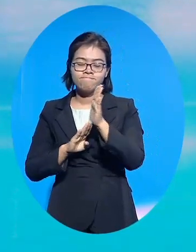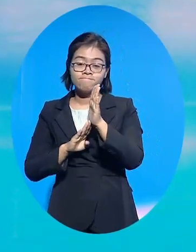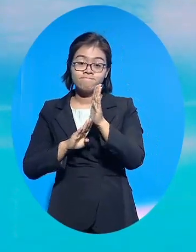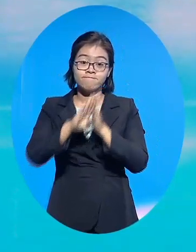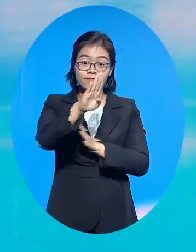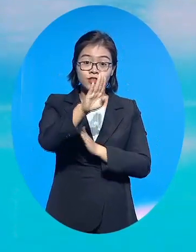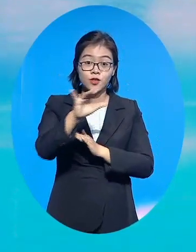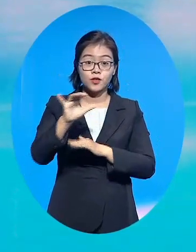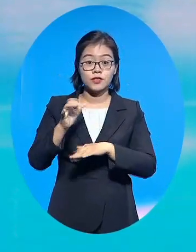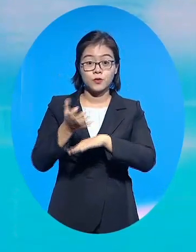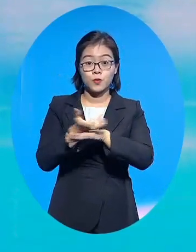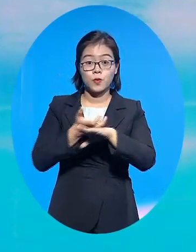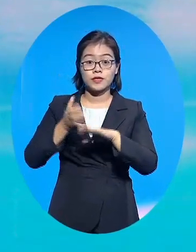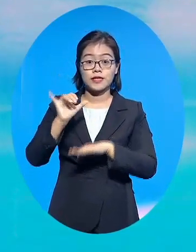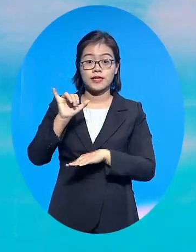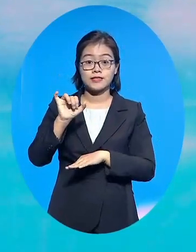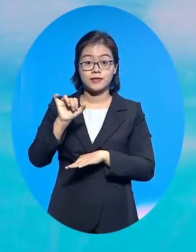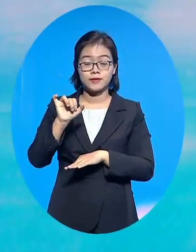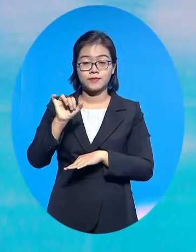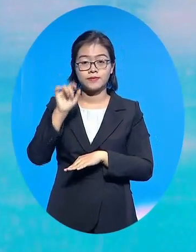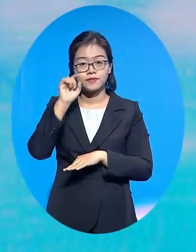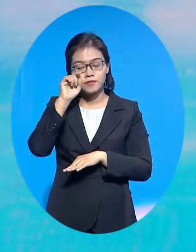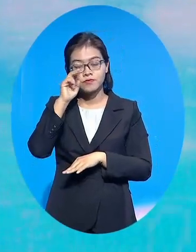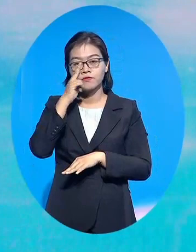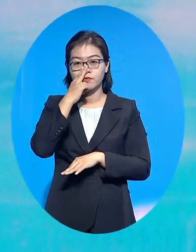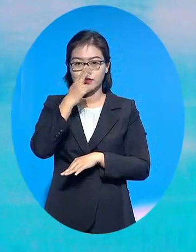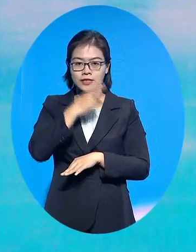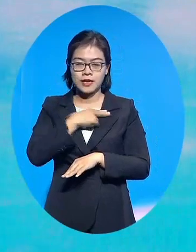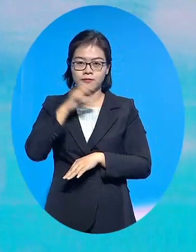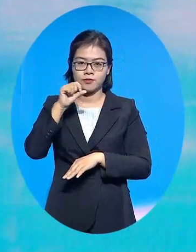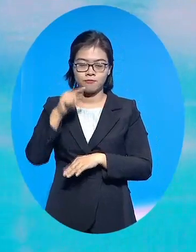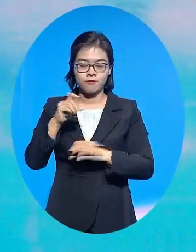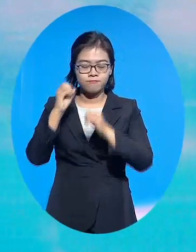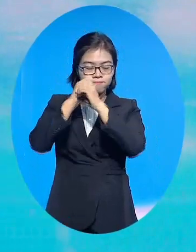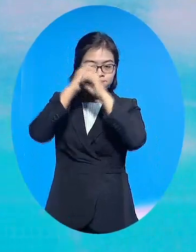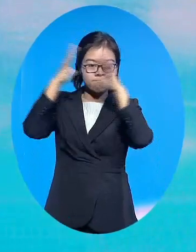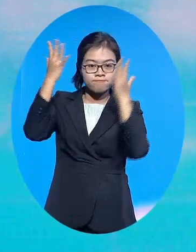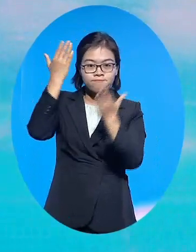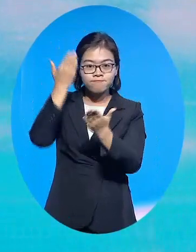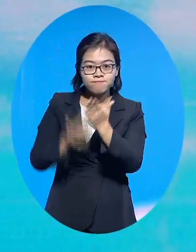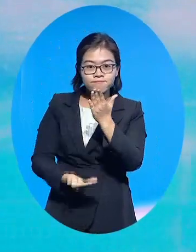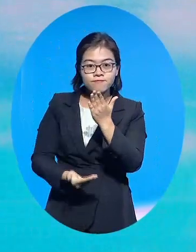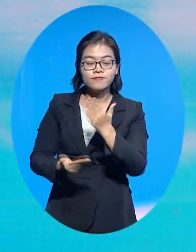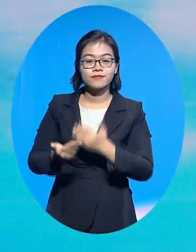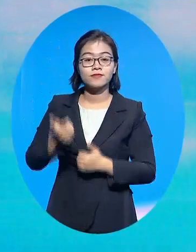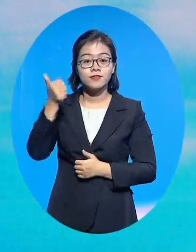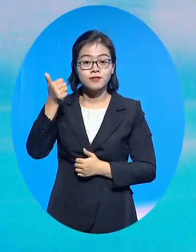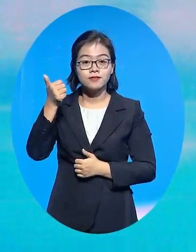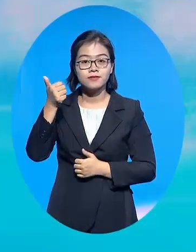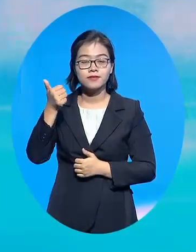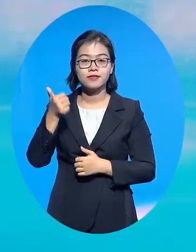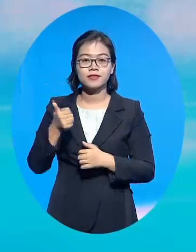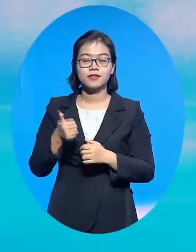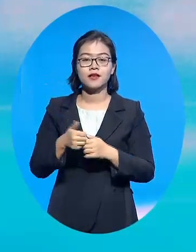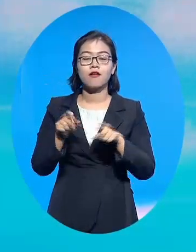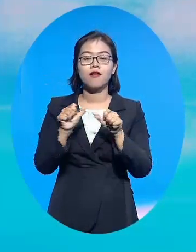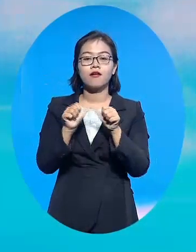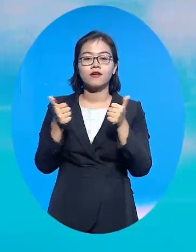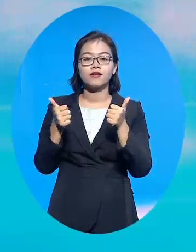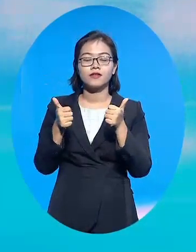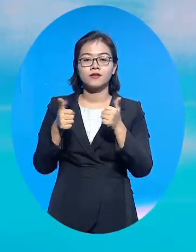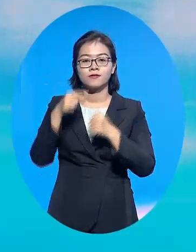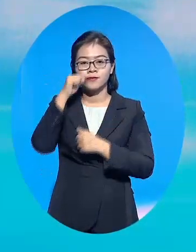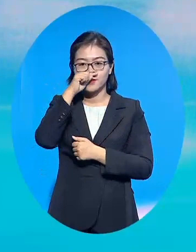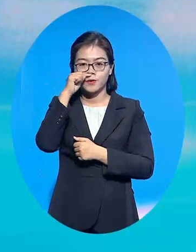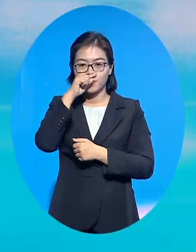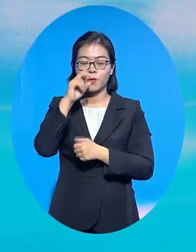đêm chung kết Việt Nam là nước đạt giải thưởng sản phẩm sáng tạo và đột phá nhất tại đại hội khoa học và công nghệ thực phẩm toàn cầu tại Singapore lần thứ